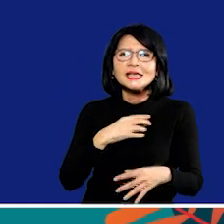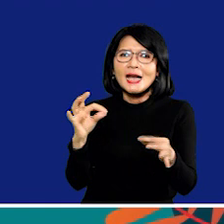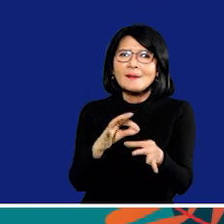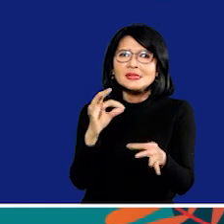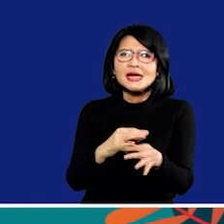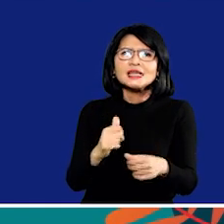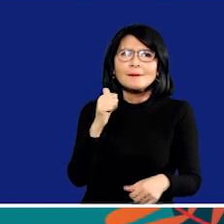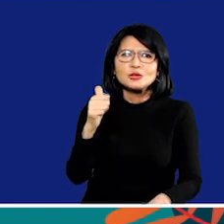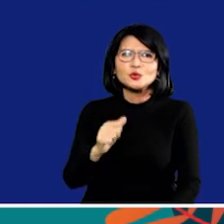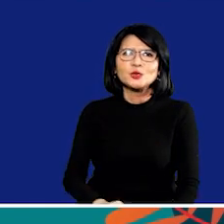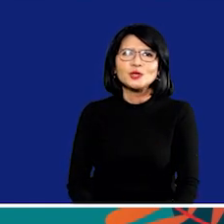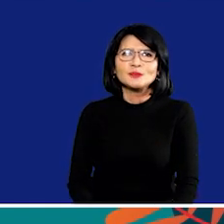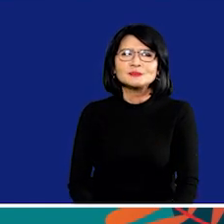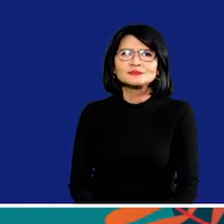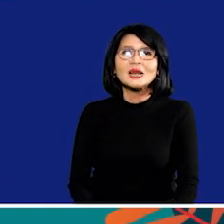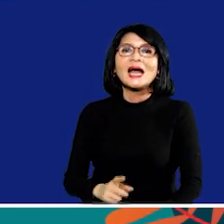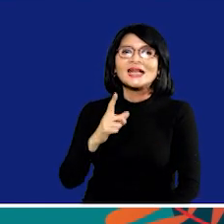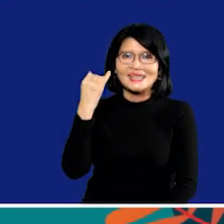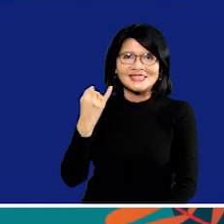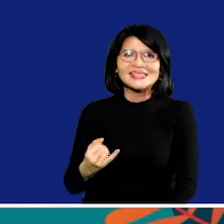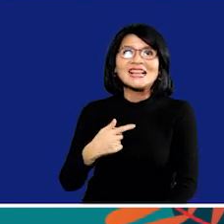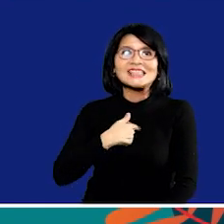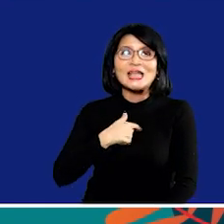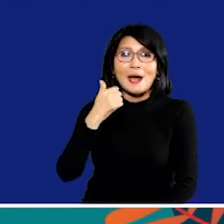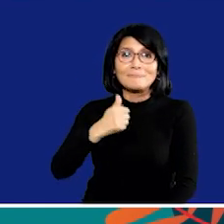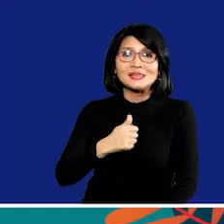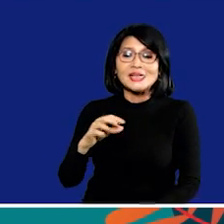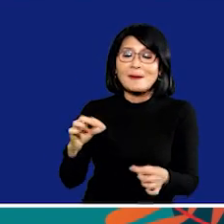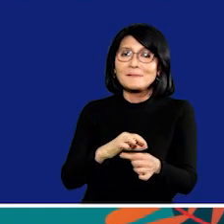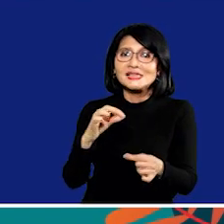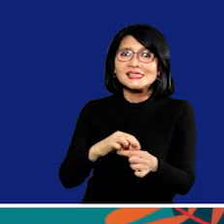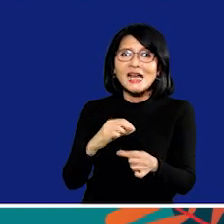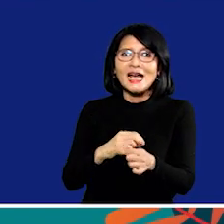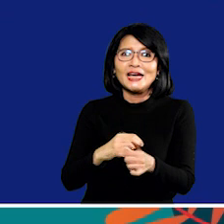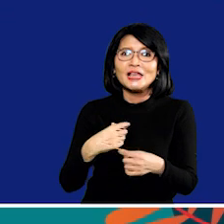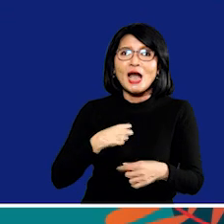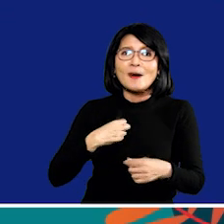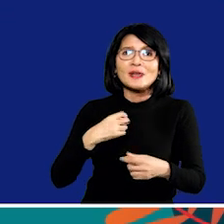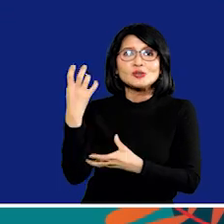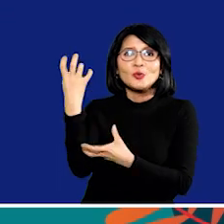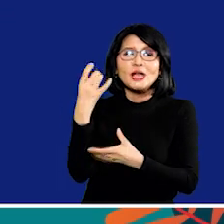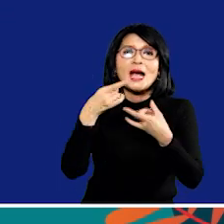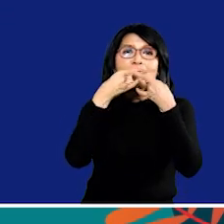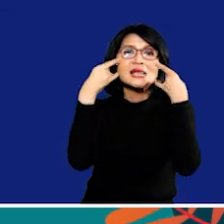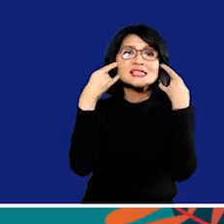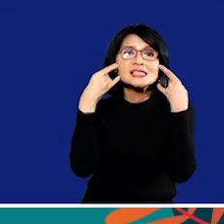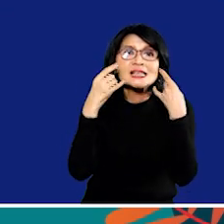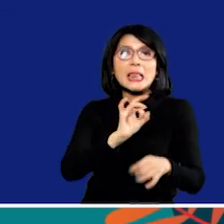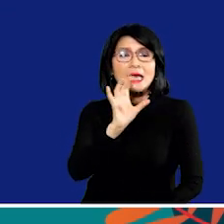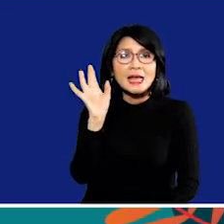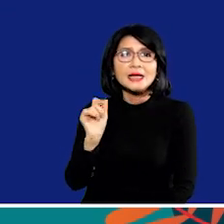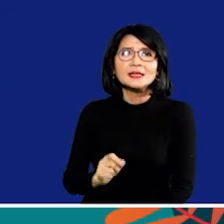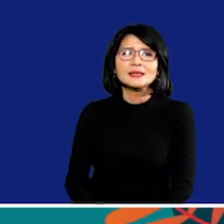benar. Dari ajaran bapak dan mama, saya bisa menjahit baju boneka, masker, outer-outer